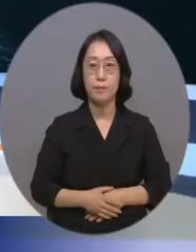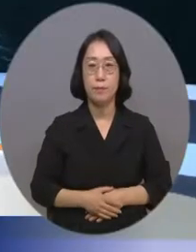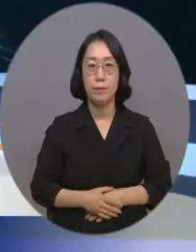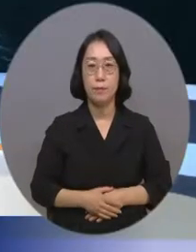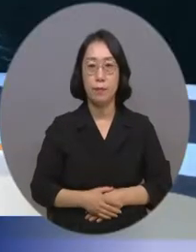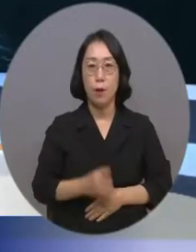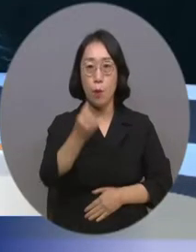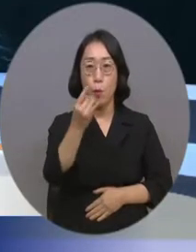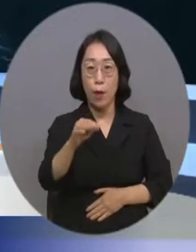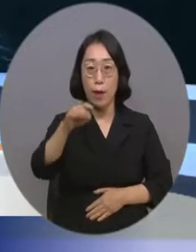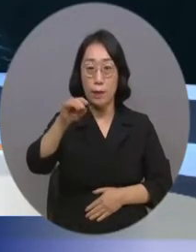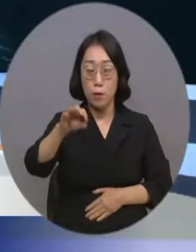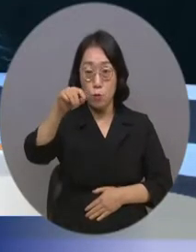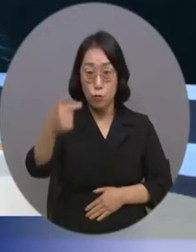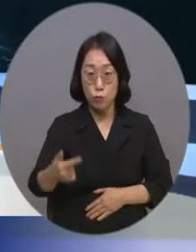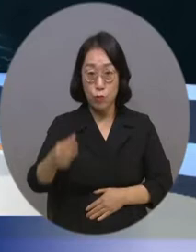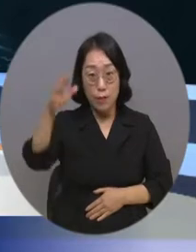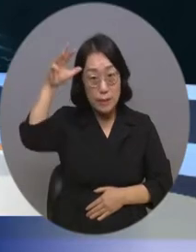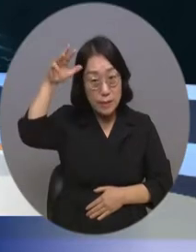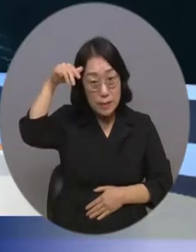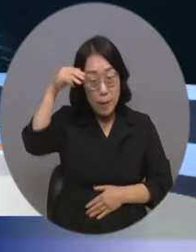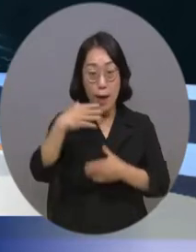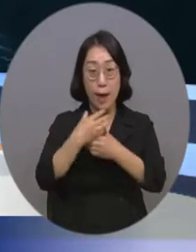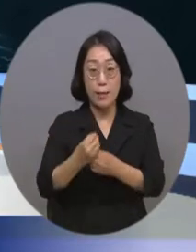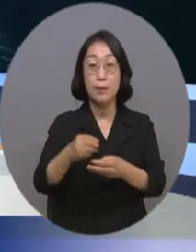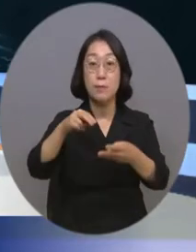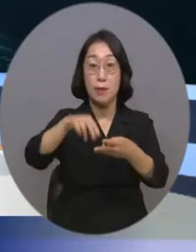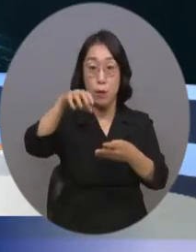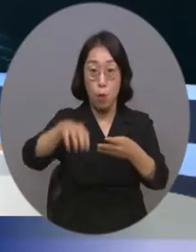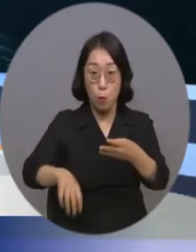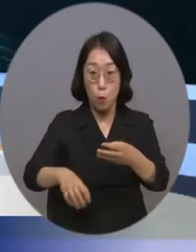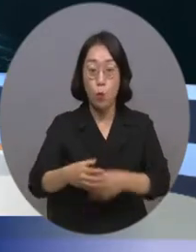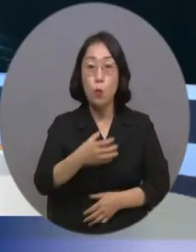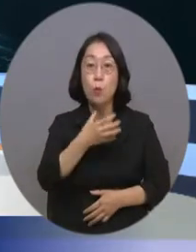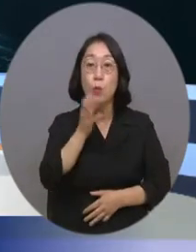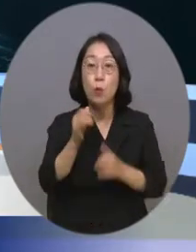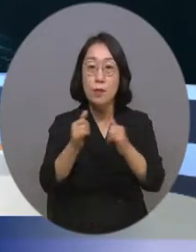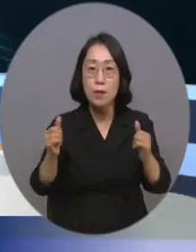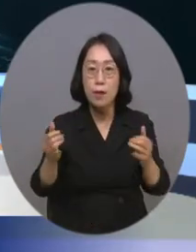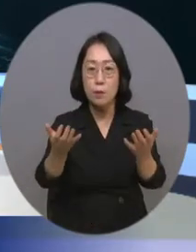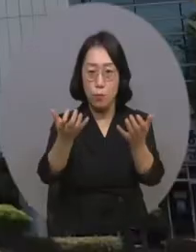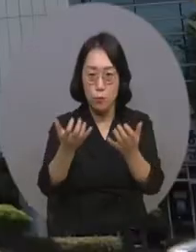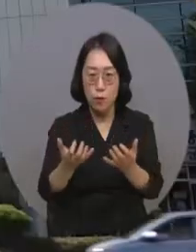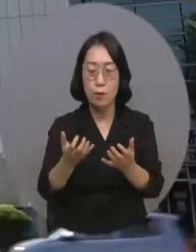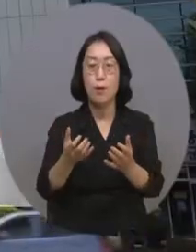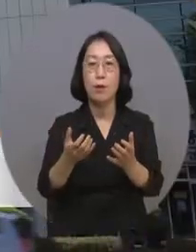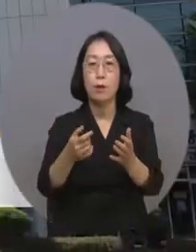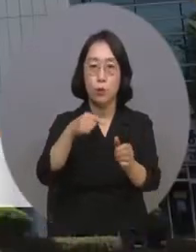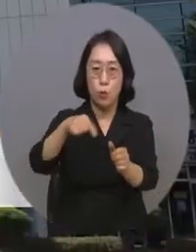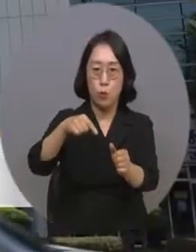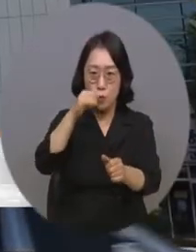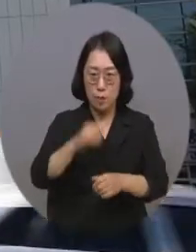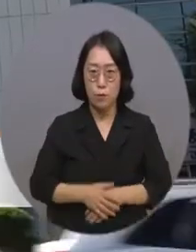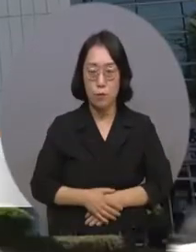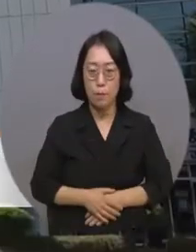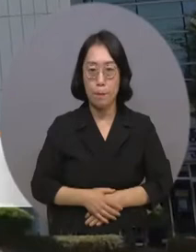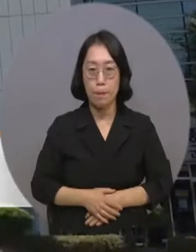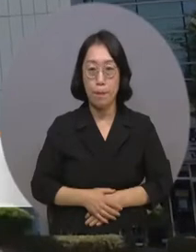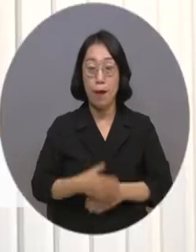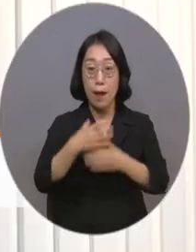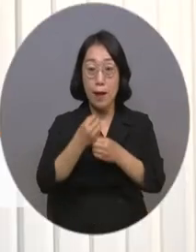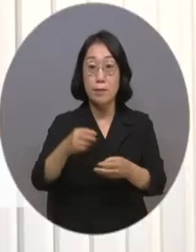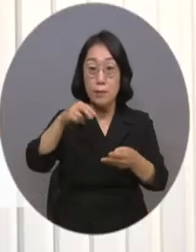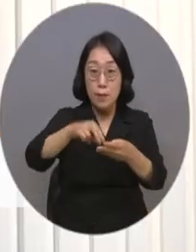강원도 횡성군 치매안심센터에서도 치매 노인을 위한 시간을 가졌습니다. 횡성군 치매안심센터는